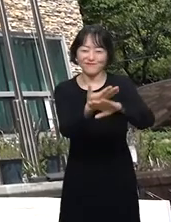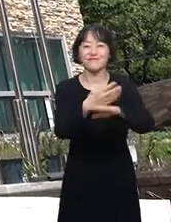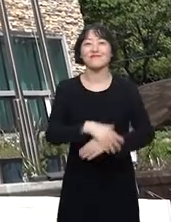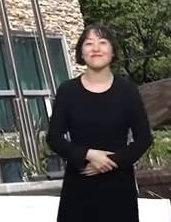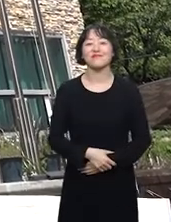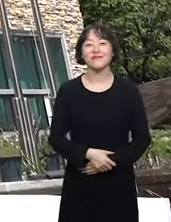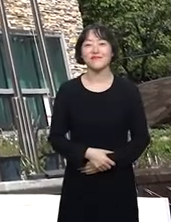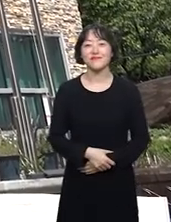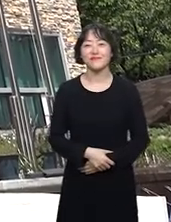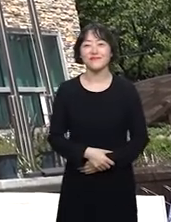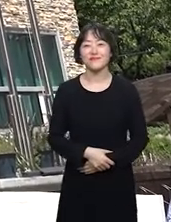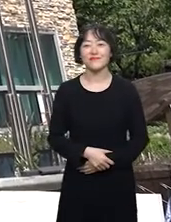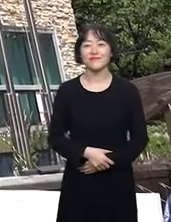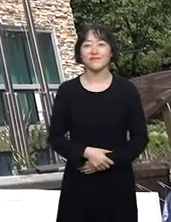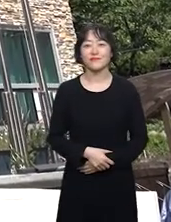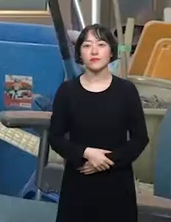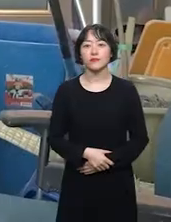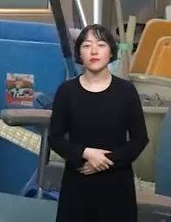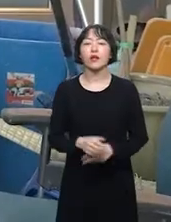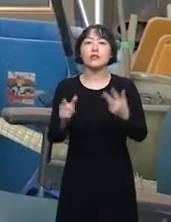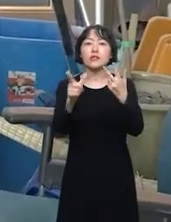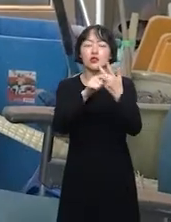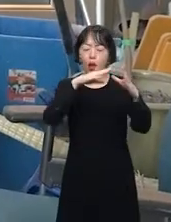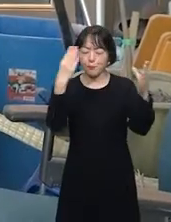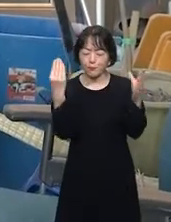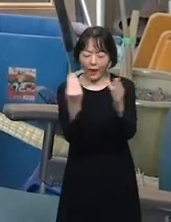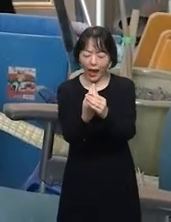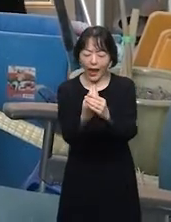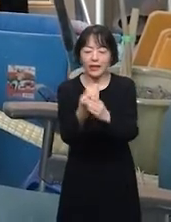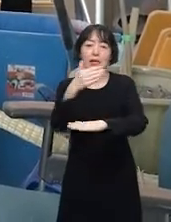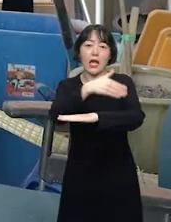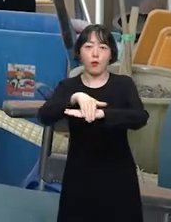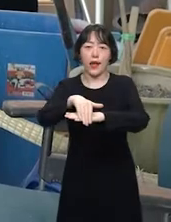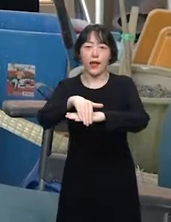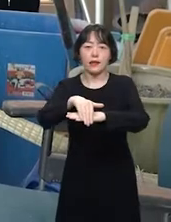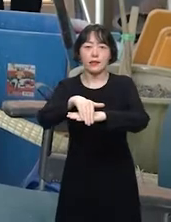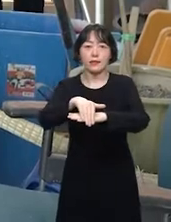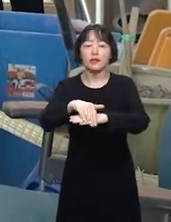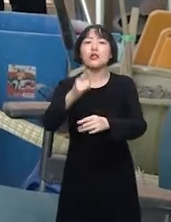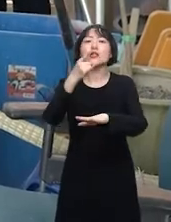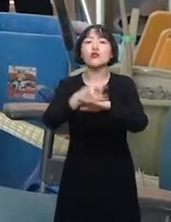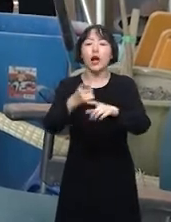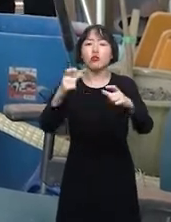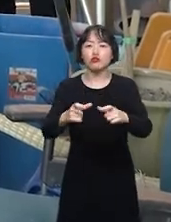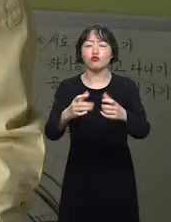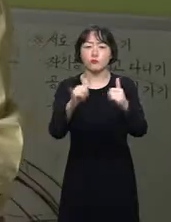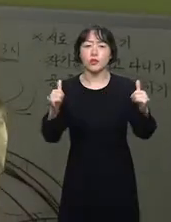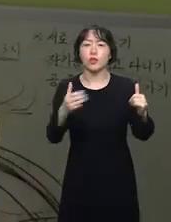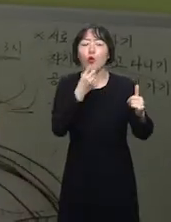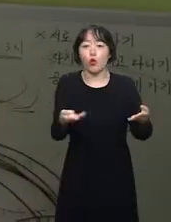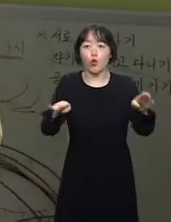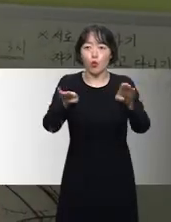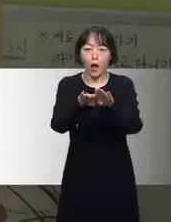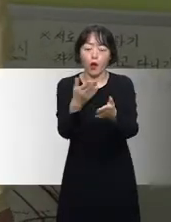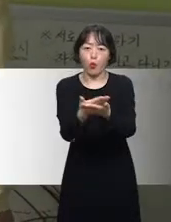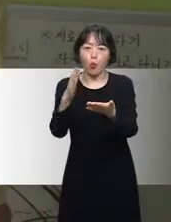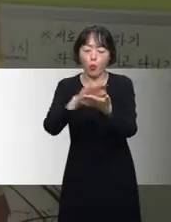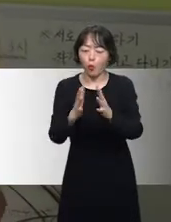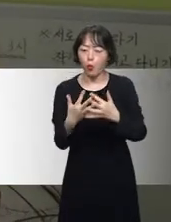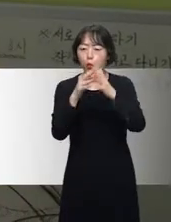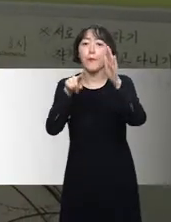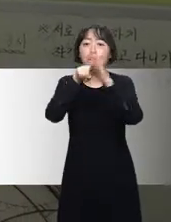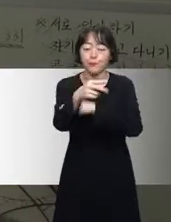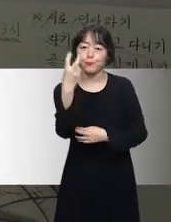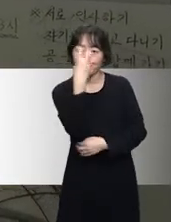오는 7월 중 개관 예정인 의왕시 주민복지관 리모델링 공사 현장을 점검했는데요. 김 시장은 지역